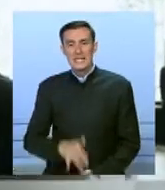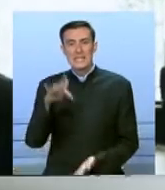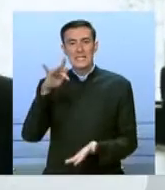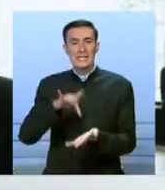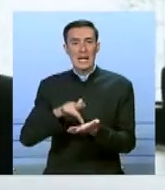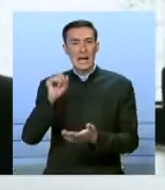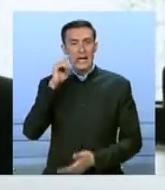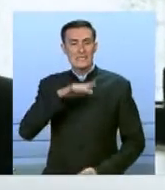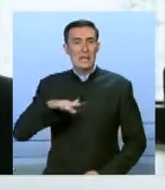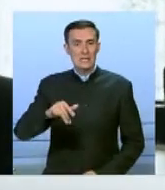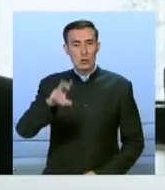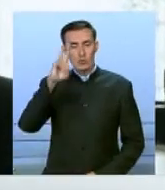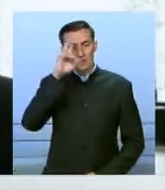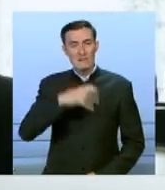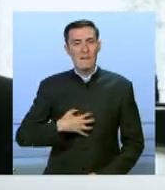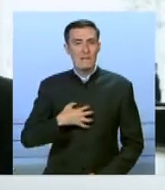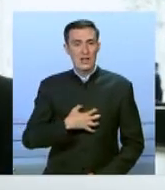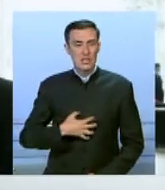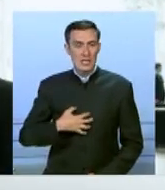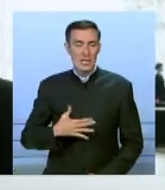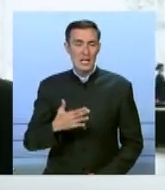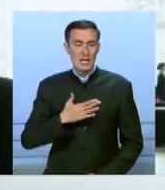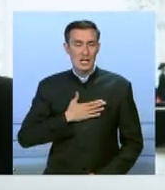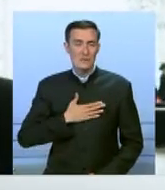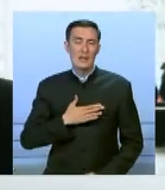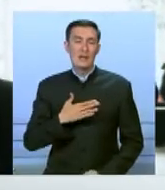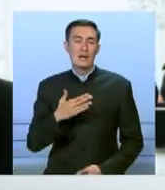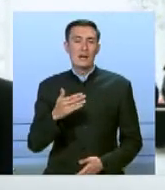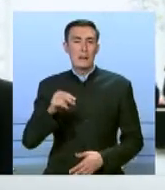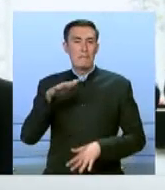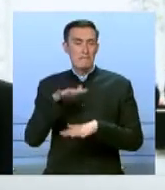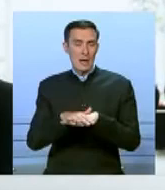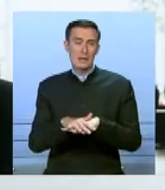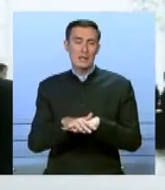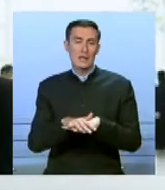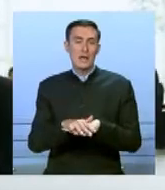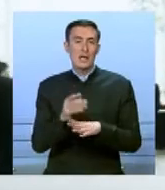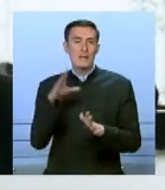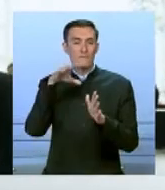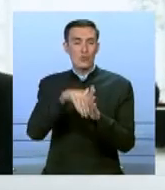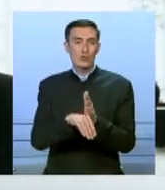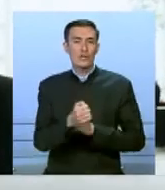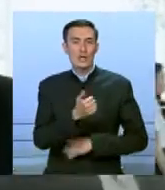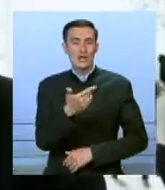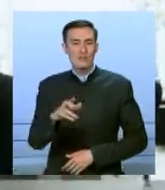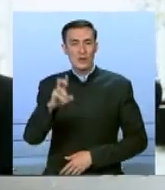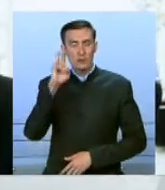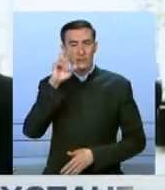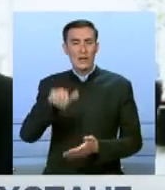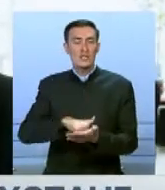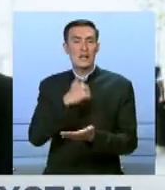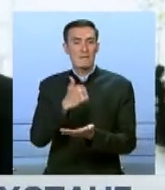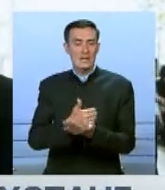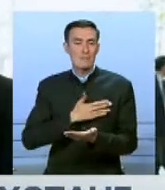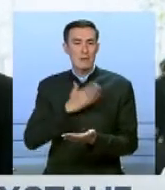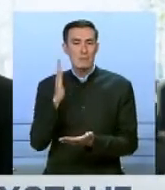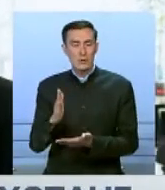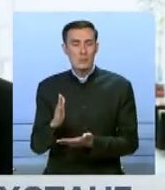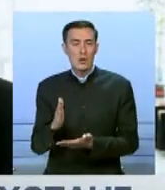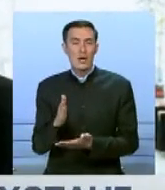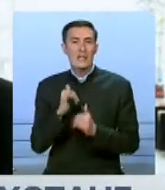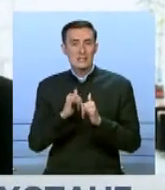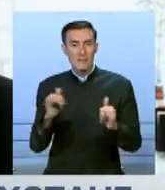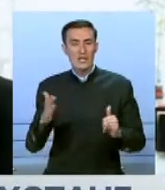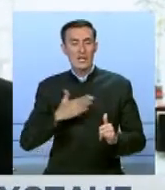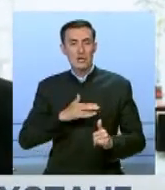Центральноазиатские страны необычайно важны для Азиатского банка инфраструктурных инвестиций. Они входят в число стран-основателей банка. Мы будем с нетерпением